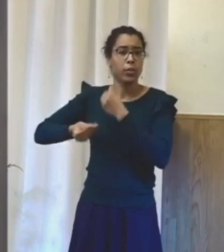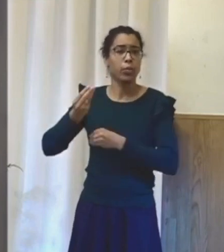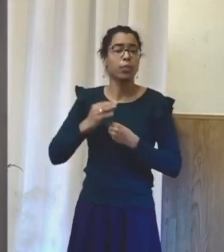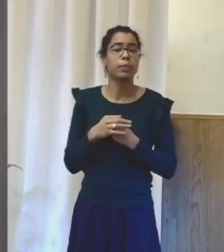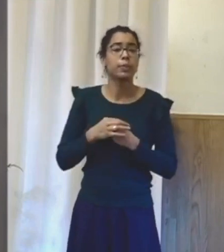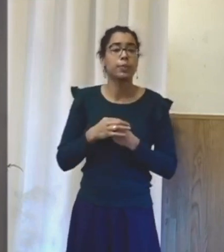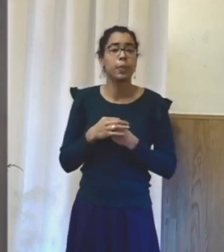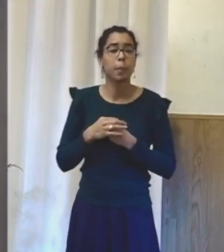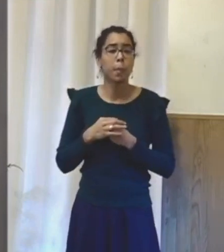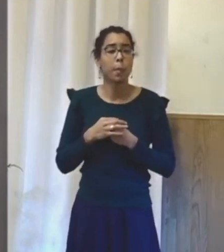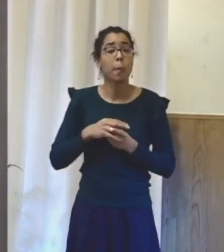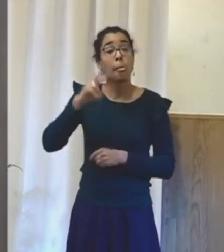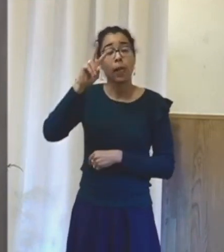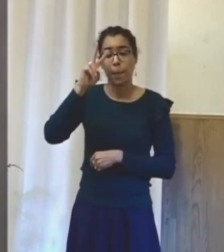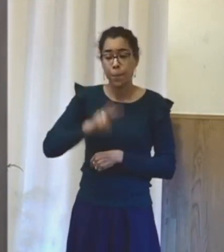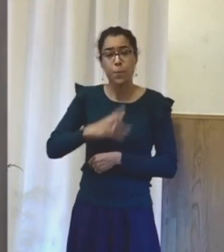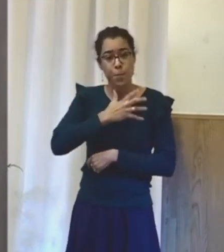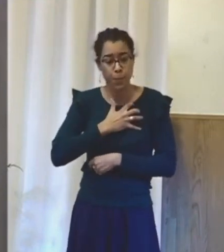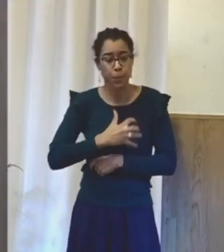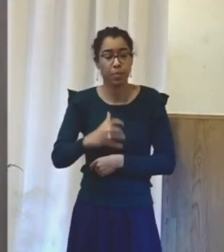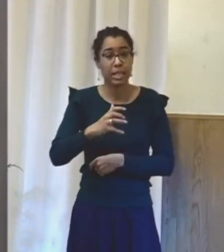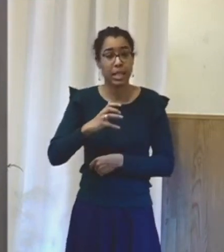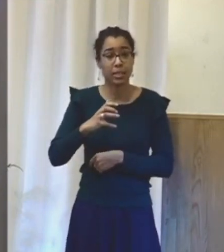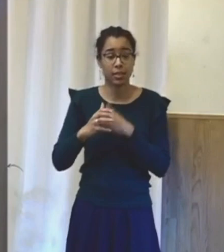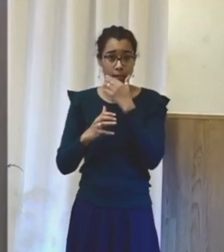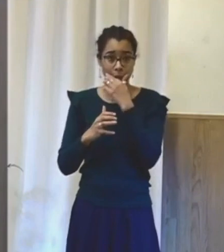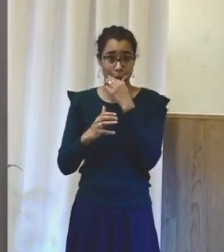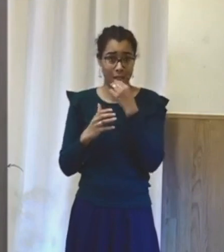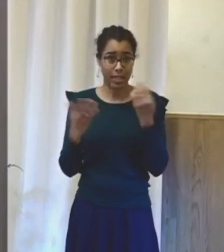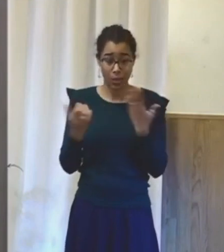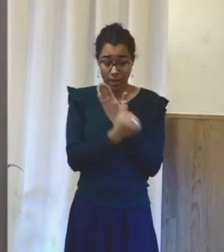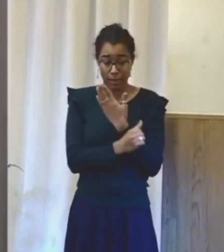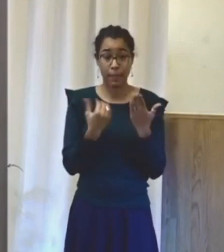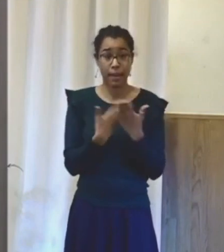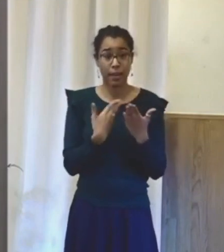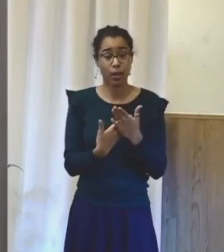Donc, la vraie prospérité suivant Dieu et sa parole.